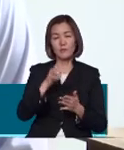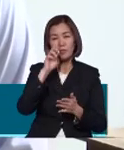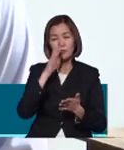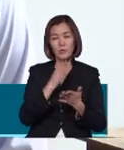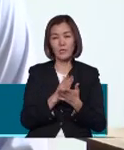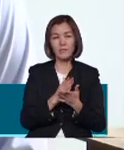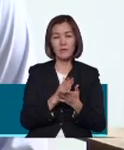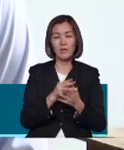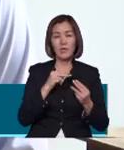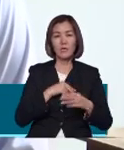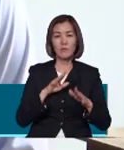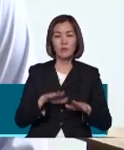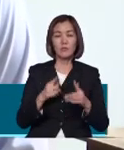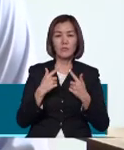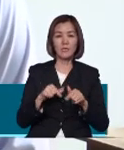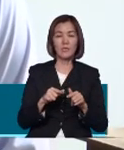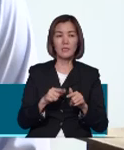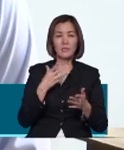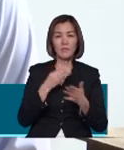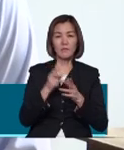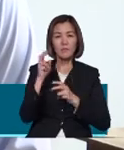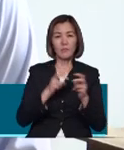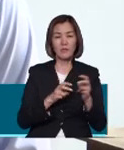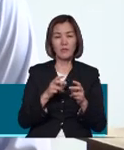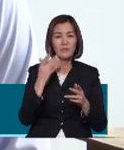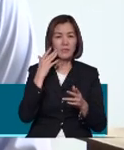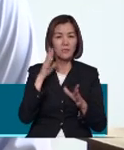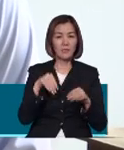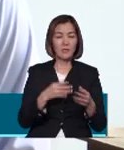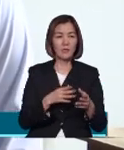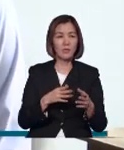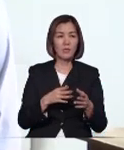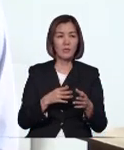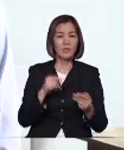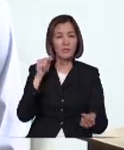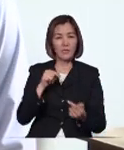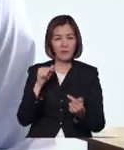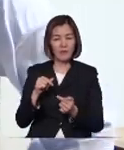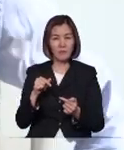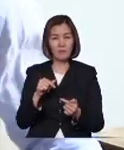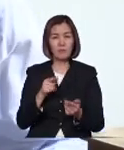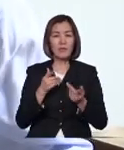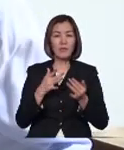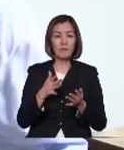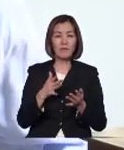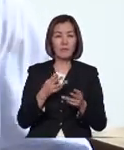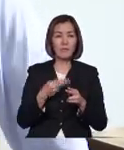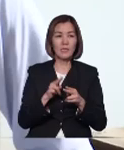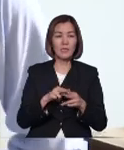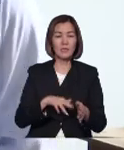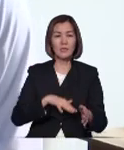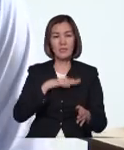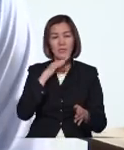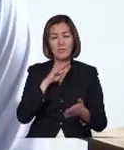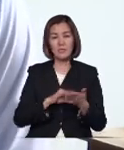такие рабочие места может организовать на своём предприятии любой работодатель чьё предприятие соответствует определённым требованиям для этого достаточно